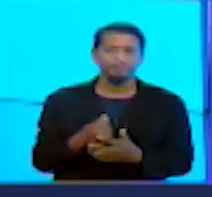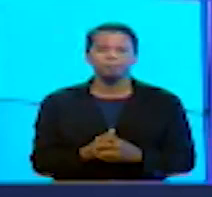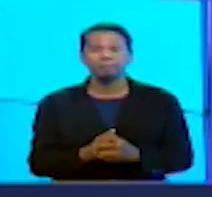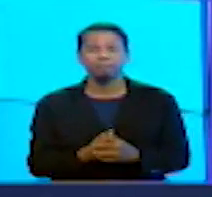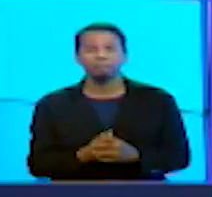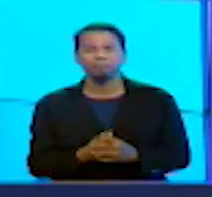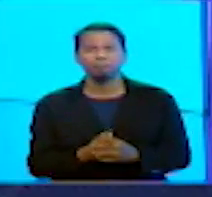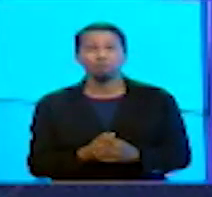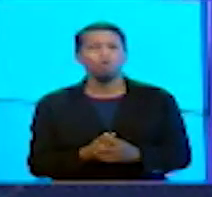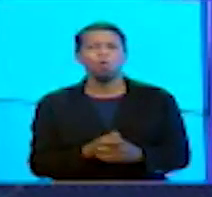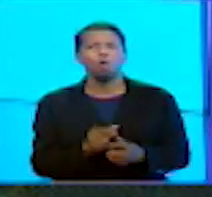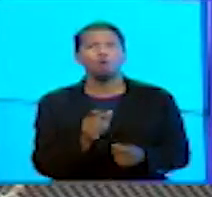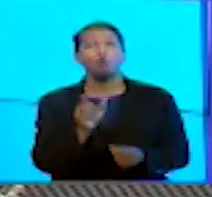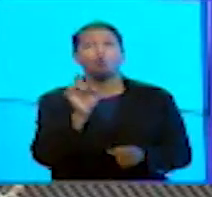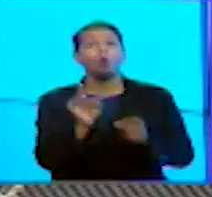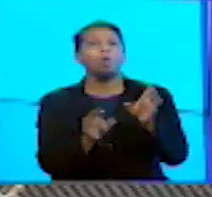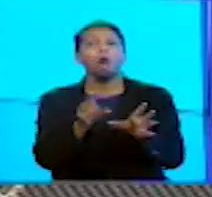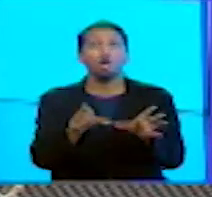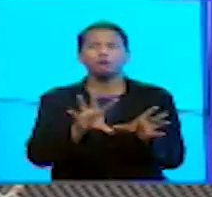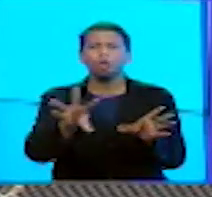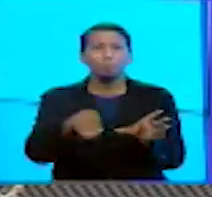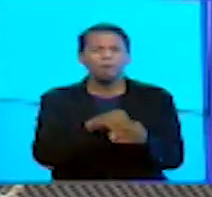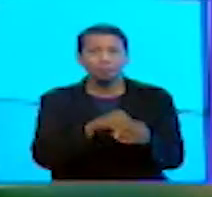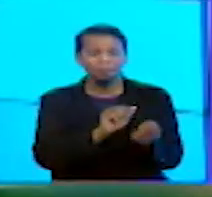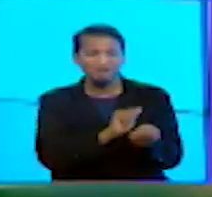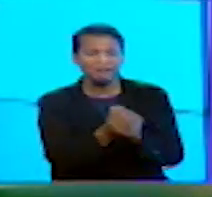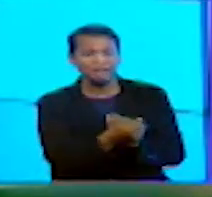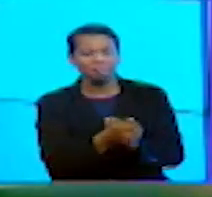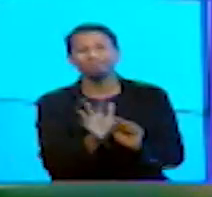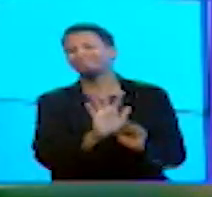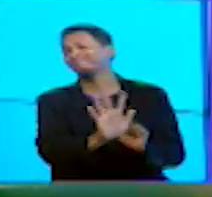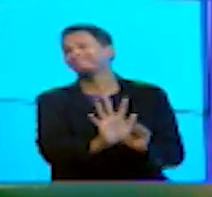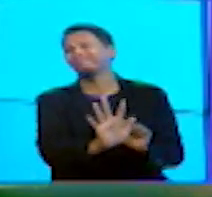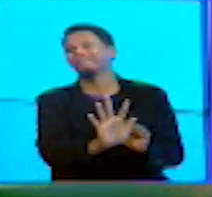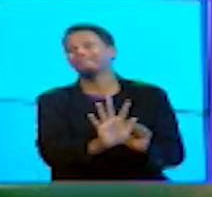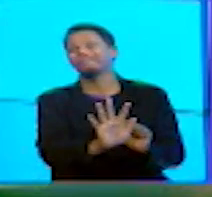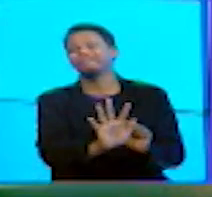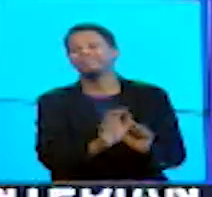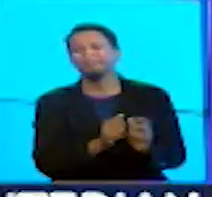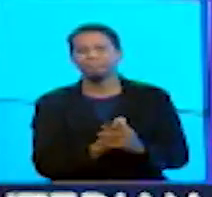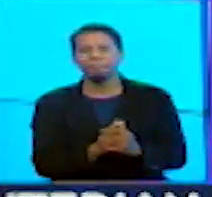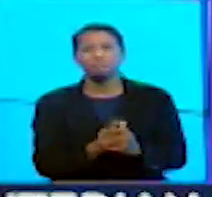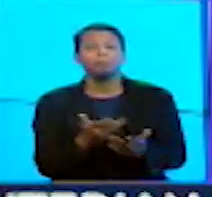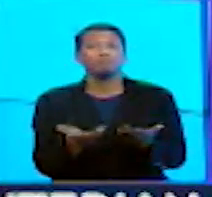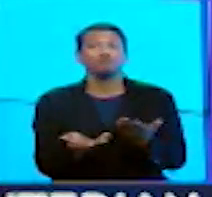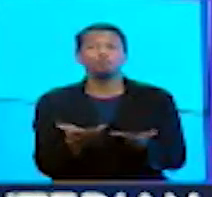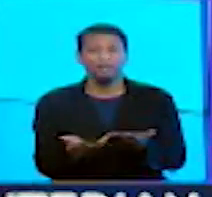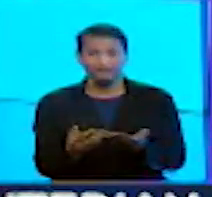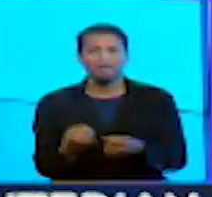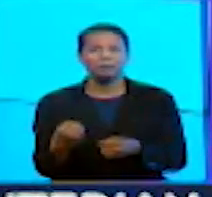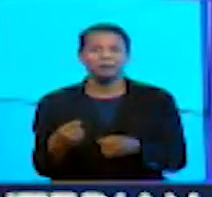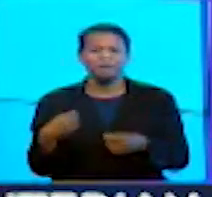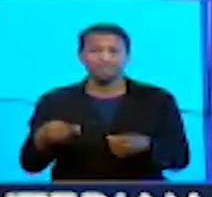campur tangan di situ. Reshuffle kabinet kali ini diprediksi akan berimbas pada kementerian lain yang sering mengeluarkan